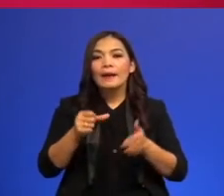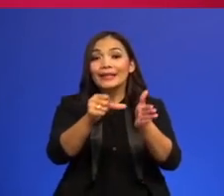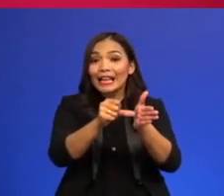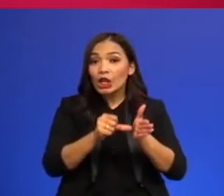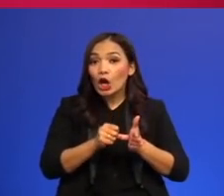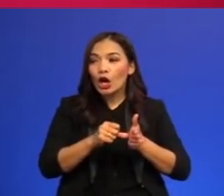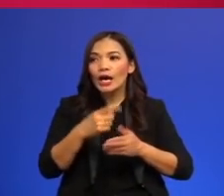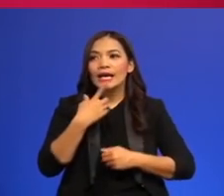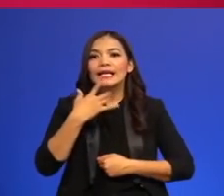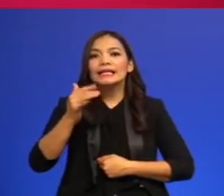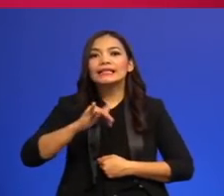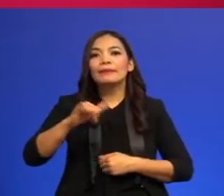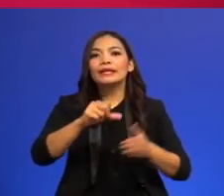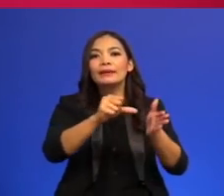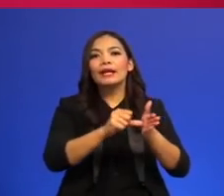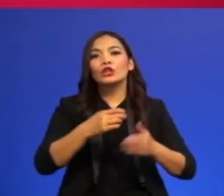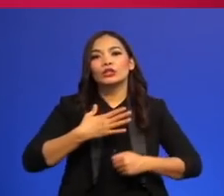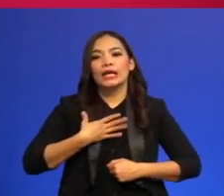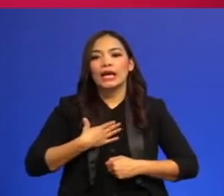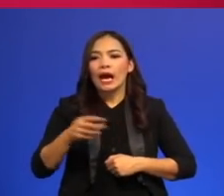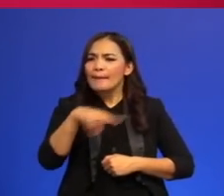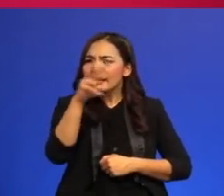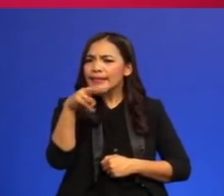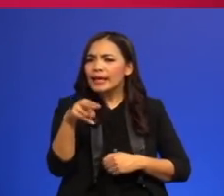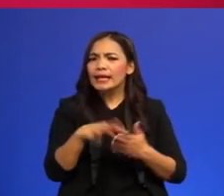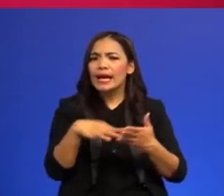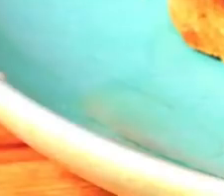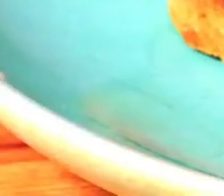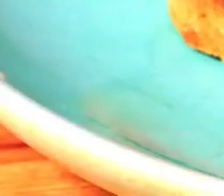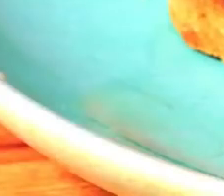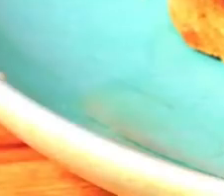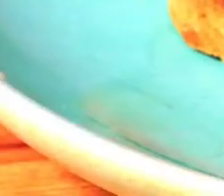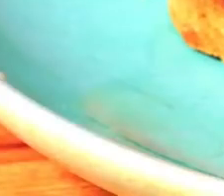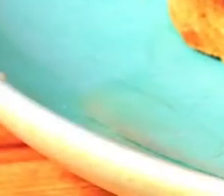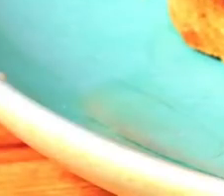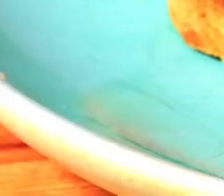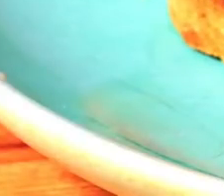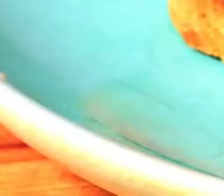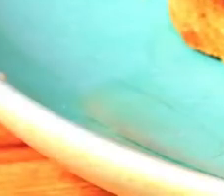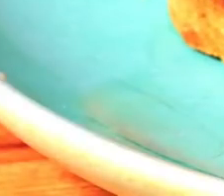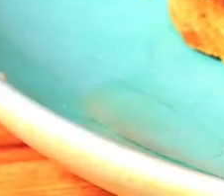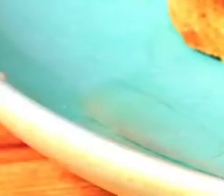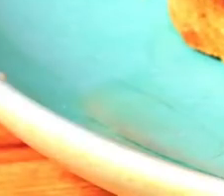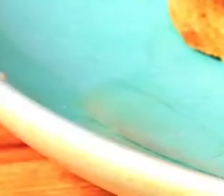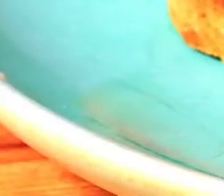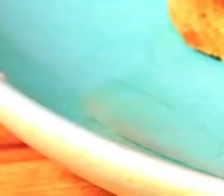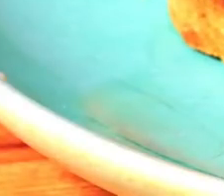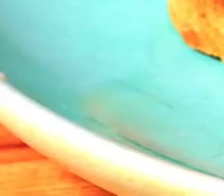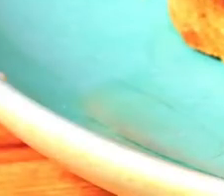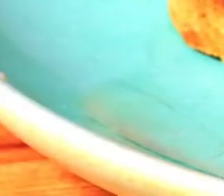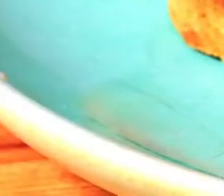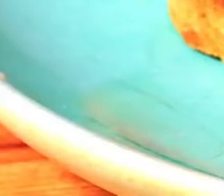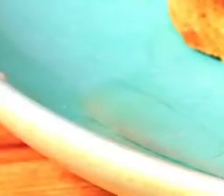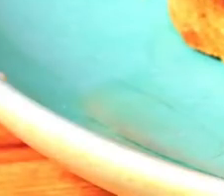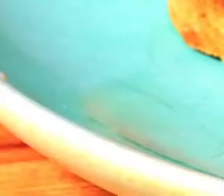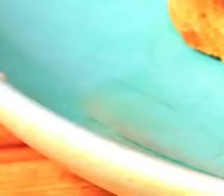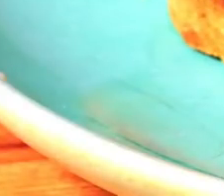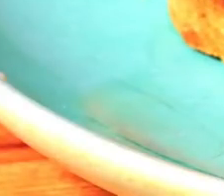yang biasa membantu saya untuk mencari gambar sandwich dan sudah ditemukan, coba ditampilkan. Ah, ini dia